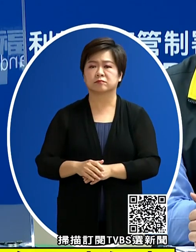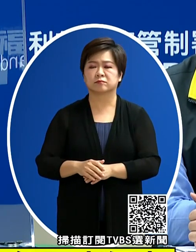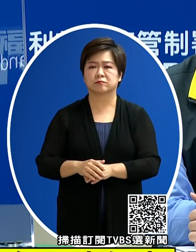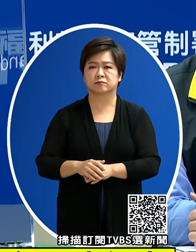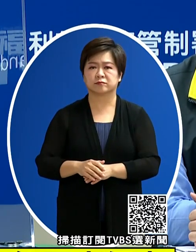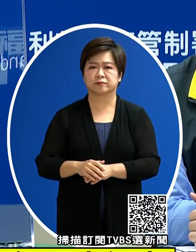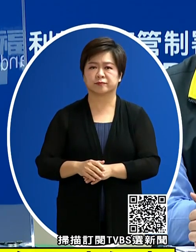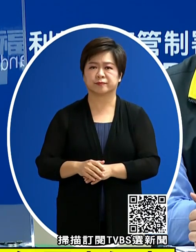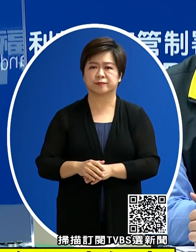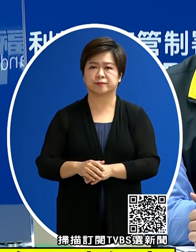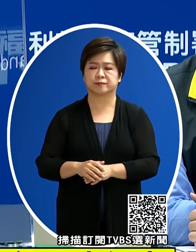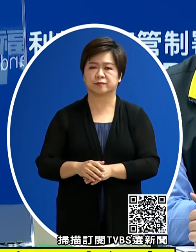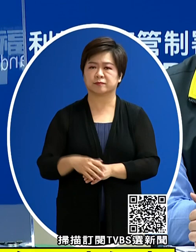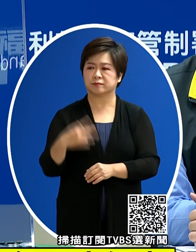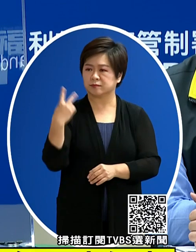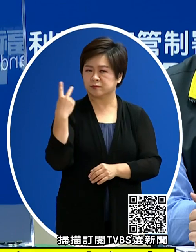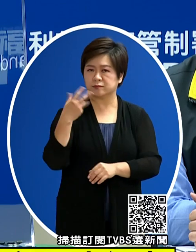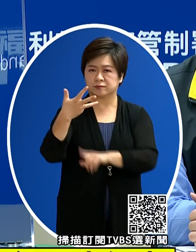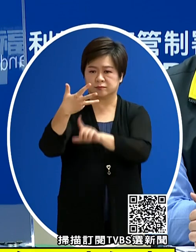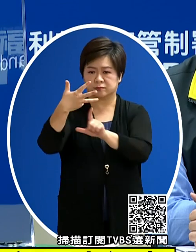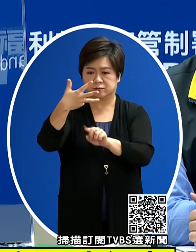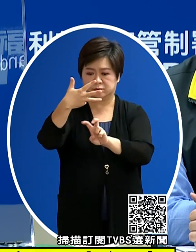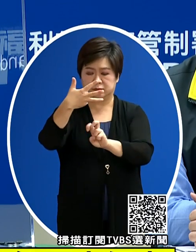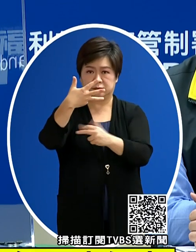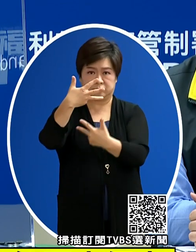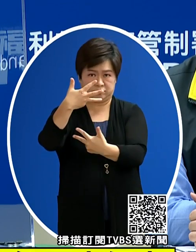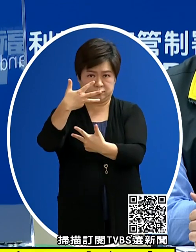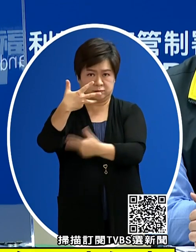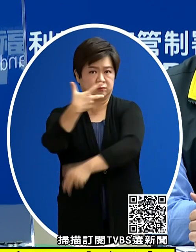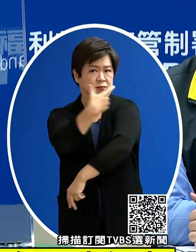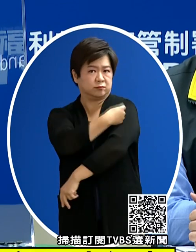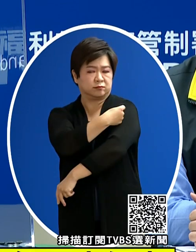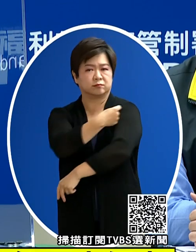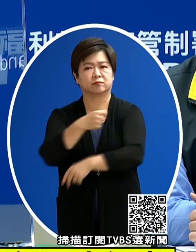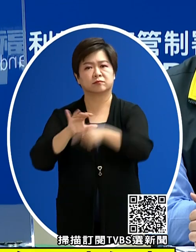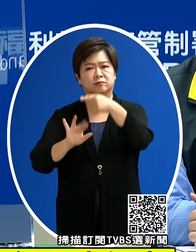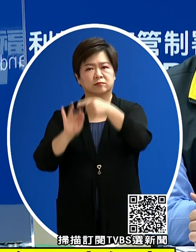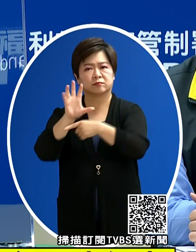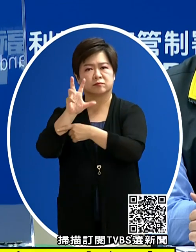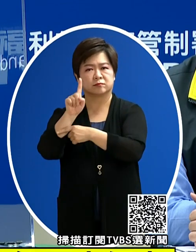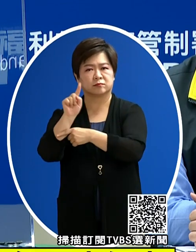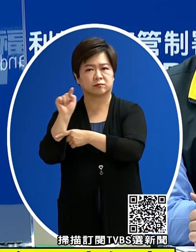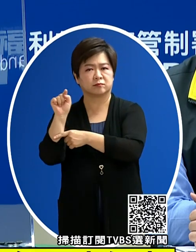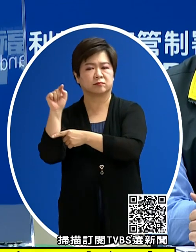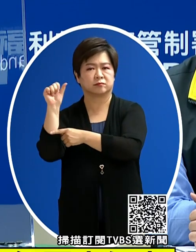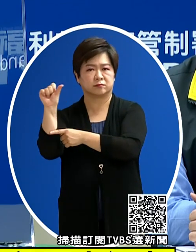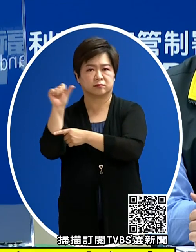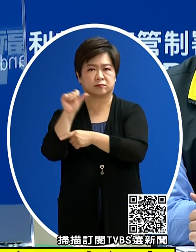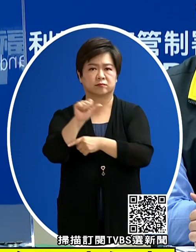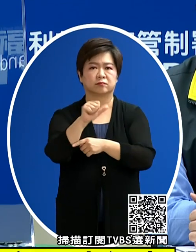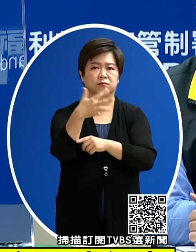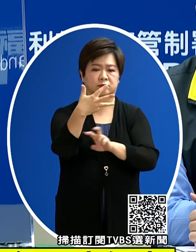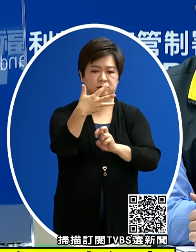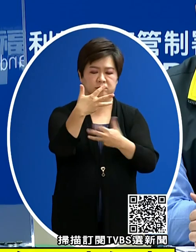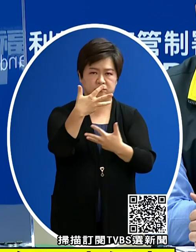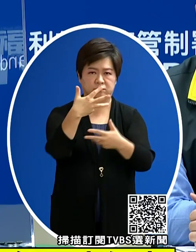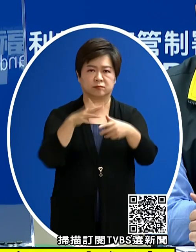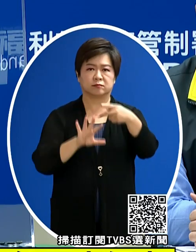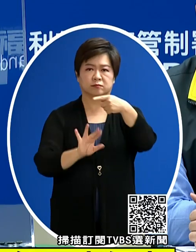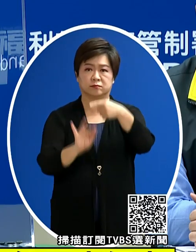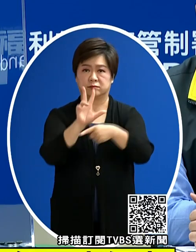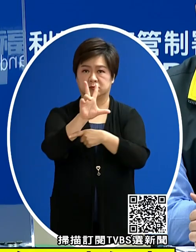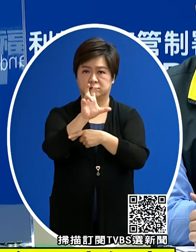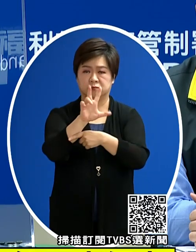是前天8月27号的接种率是 81.5%， 8月28号是